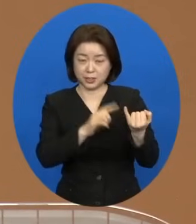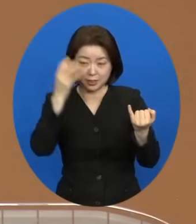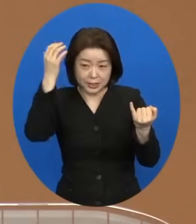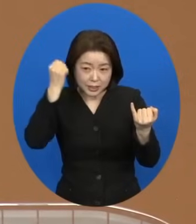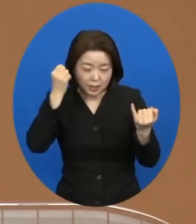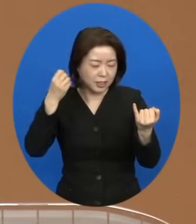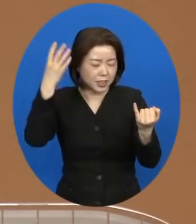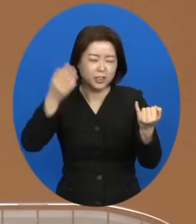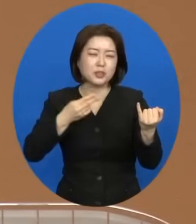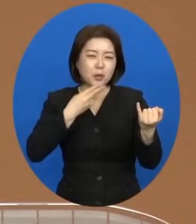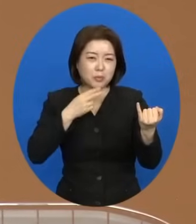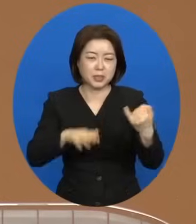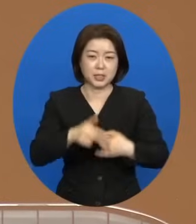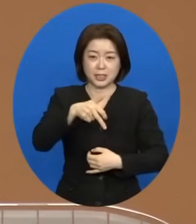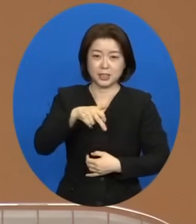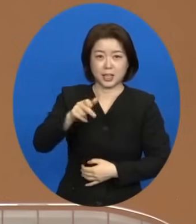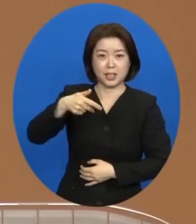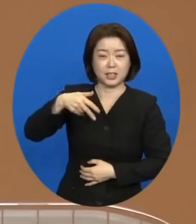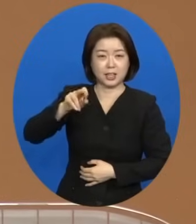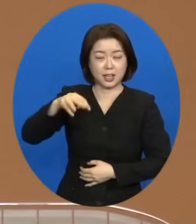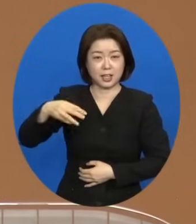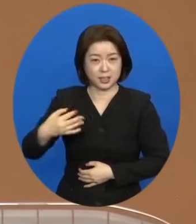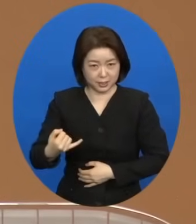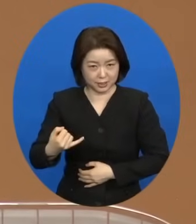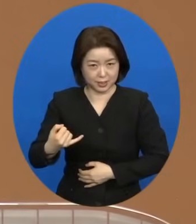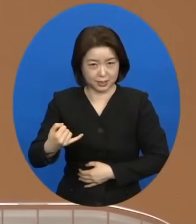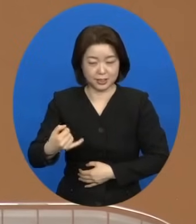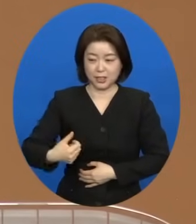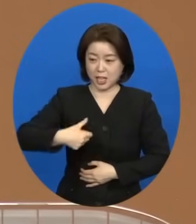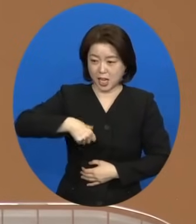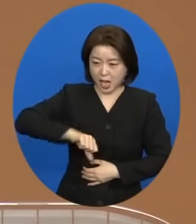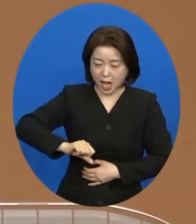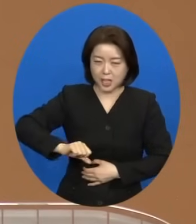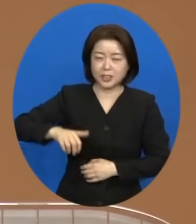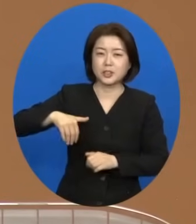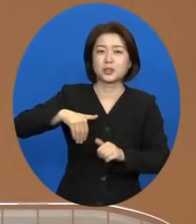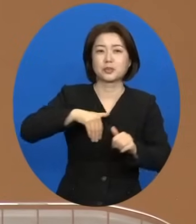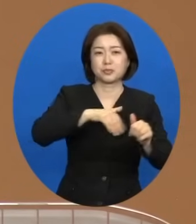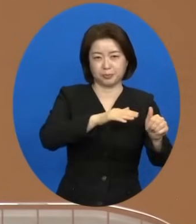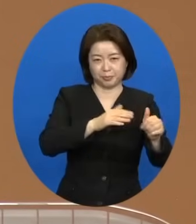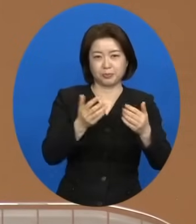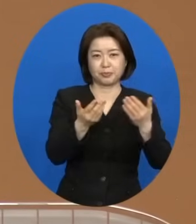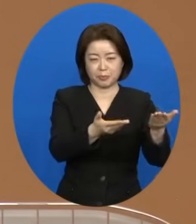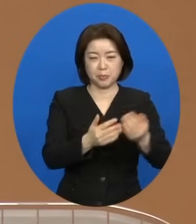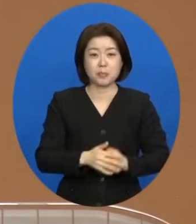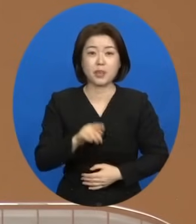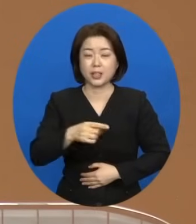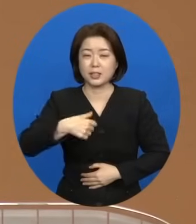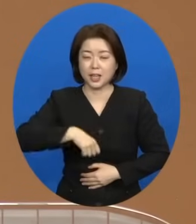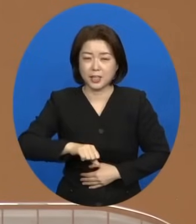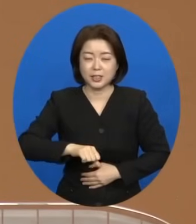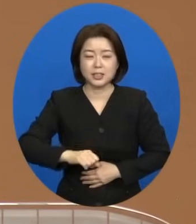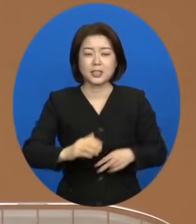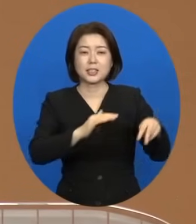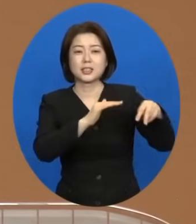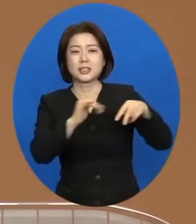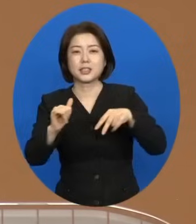않으시고로 카르 그래서 아들을 보내주시죠 그 아들이 바로